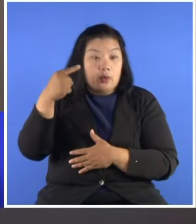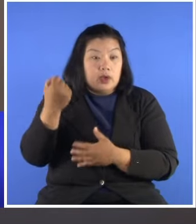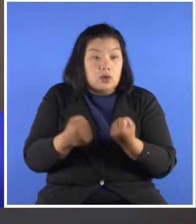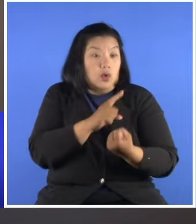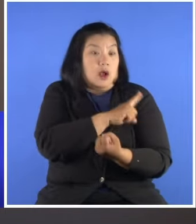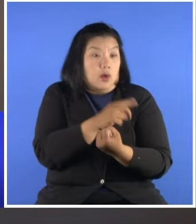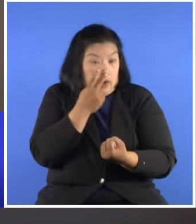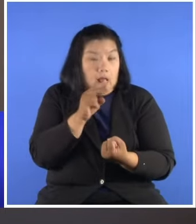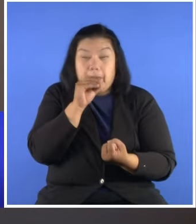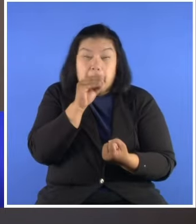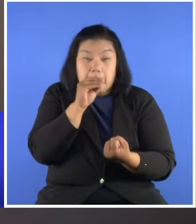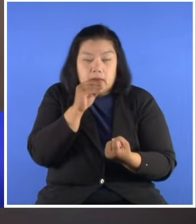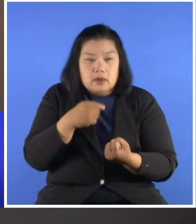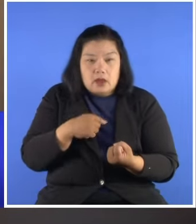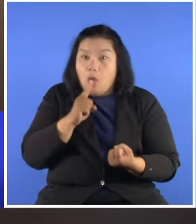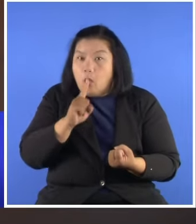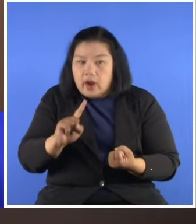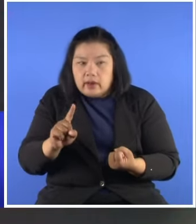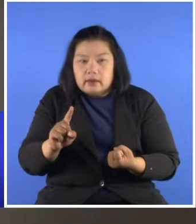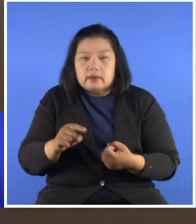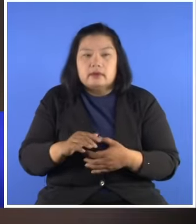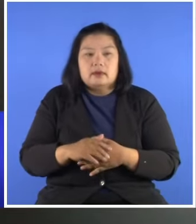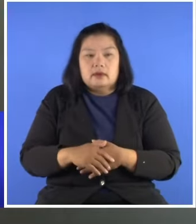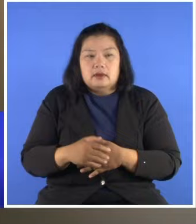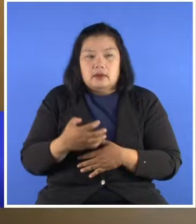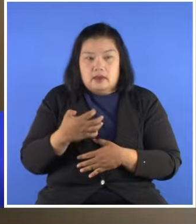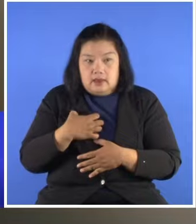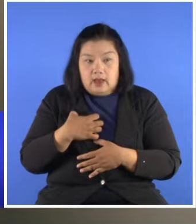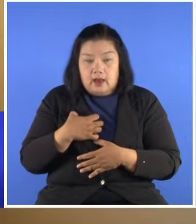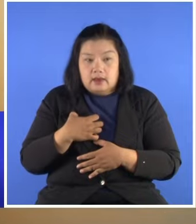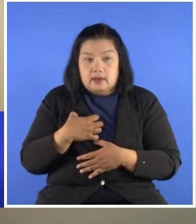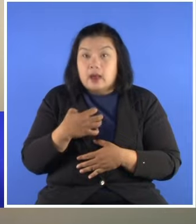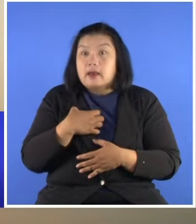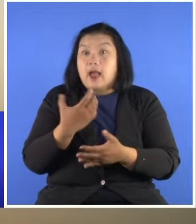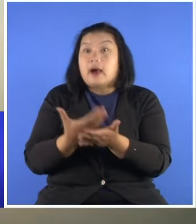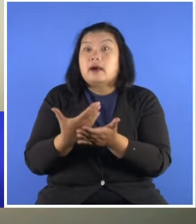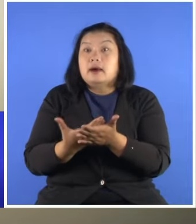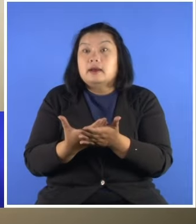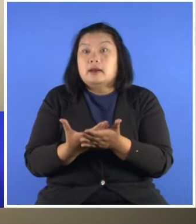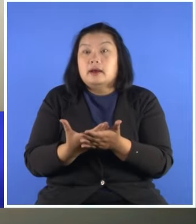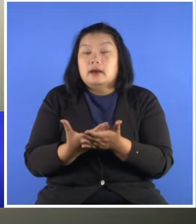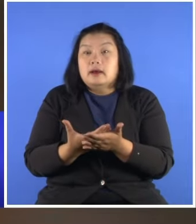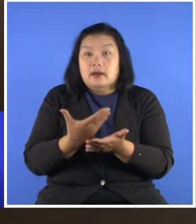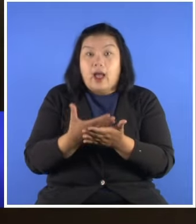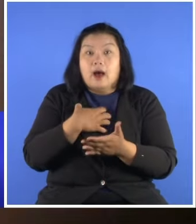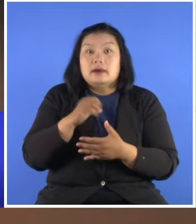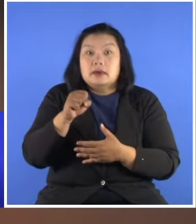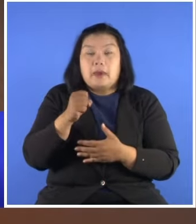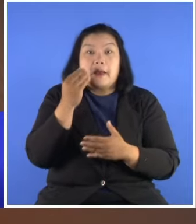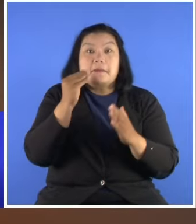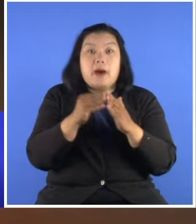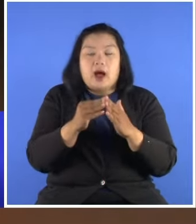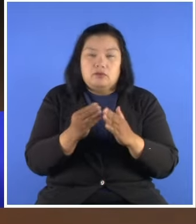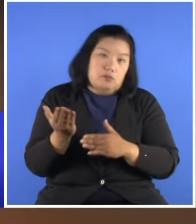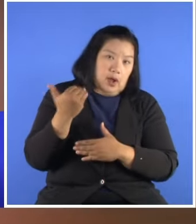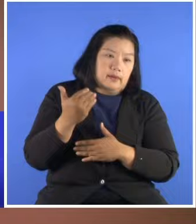นะคุณหญิงเสื้อขาวด้วยนะยังพูดทิ้งท้ายอีกด้วยว่าอยากจะเอาเงินก็ให้ตามไปเอาที่บ้านอ้าวคนโดนตบก็งงอยู่นะคะโดนต